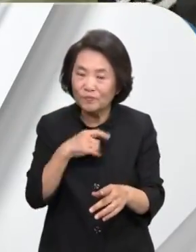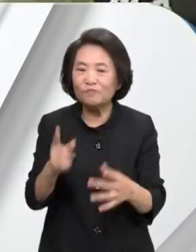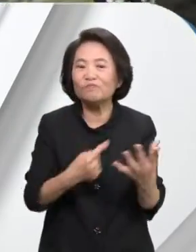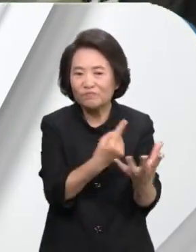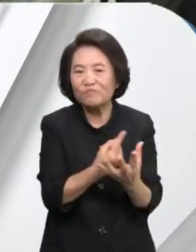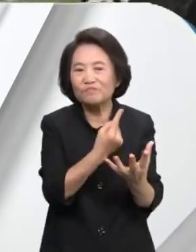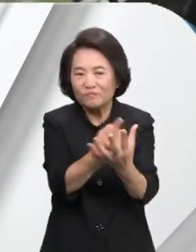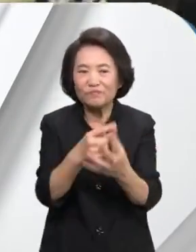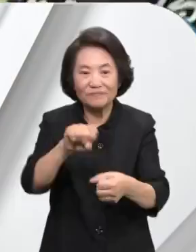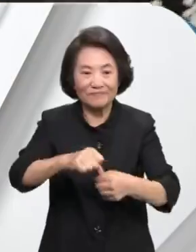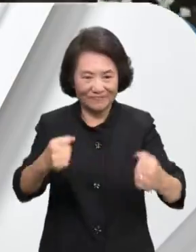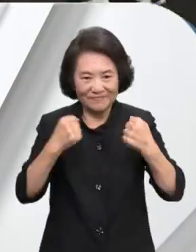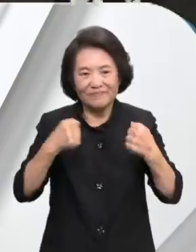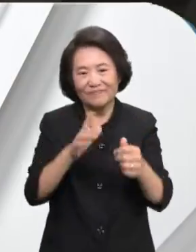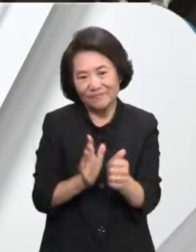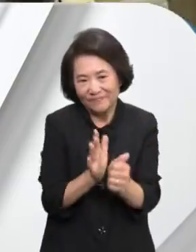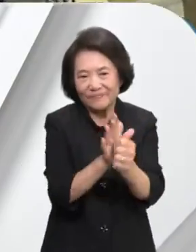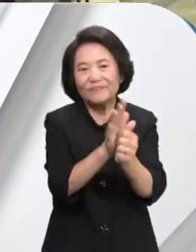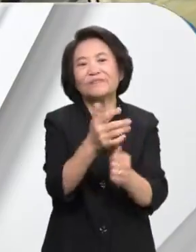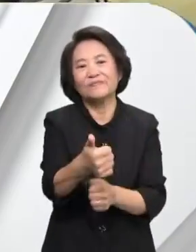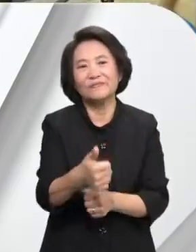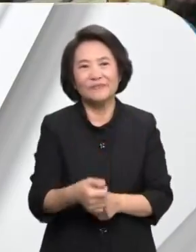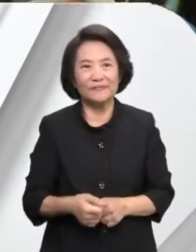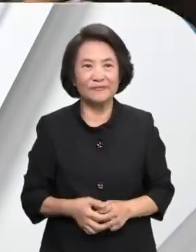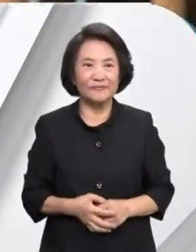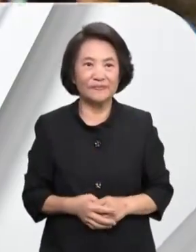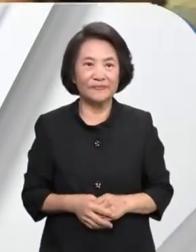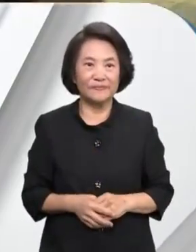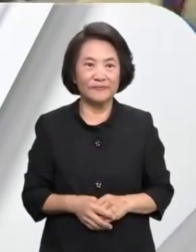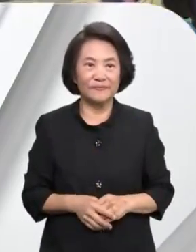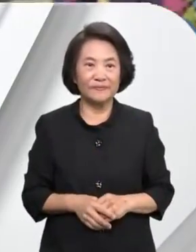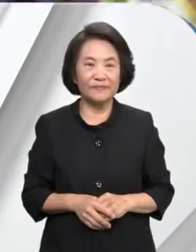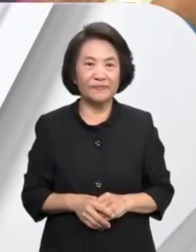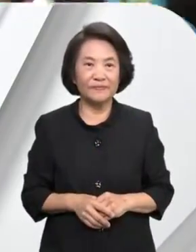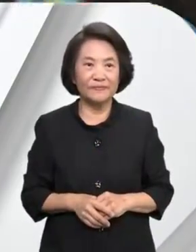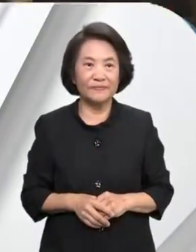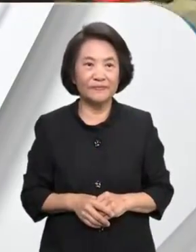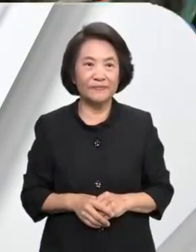行睇200公尺嘅公里，对后生人来讲系体力同耐力嘅考验。希望家头搭帮设计嘅体验，来了解成块嘅土地，民众喺公用险资做得敬业，同家头加油来鼓励家头。下个新闻，戴曼祥、涂子玲台北报道。